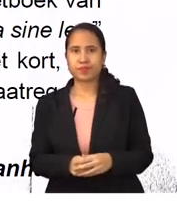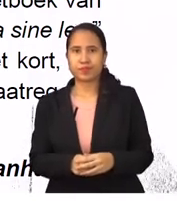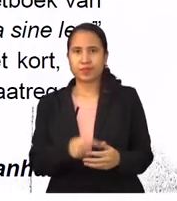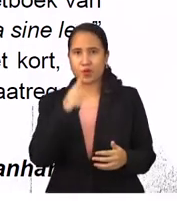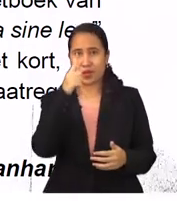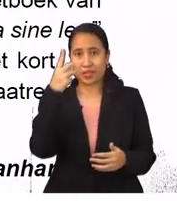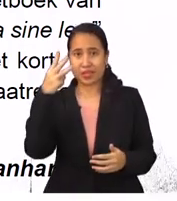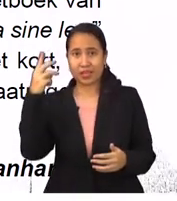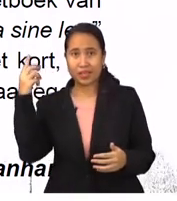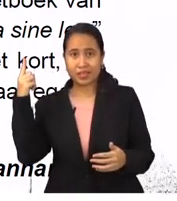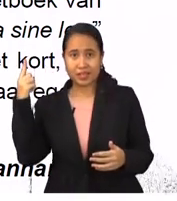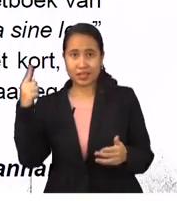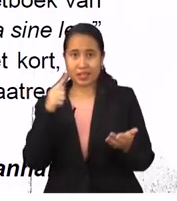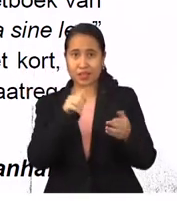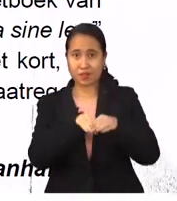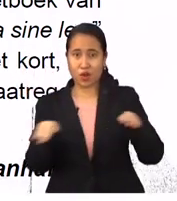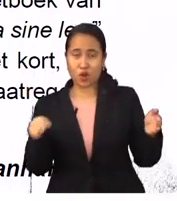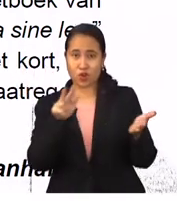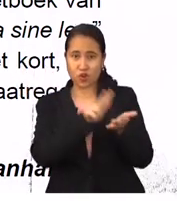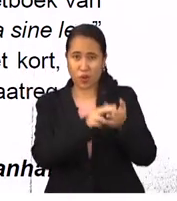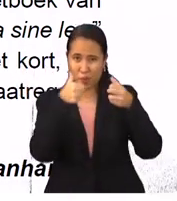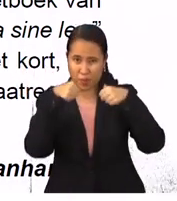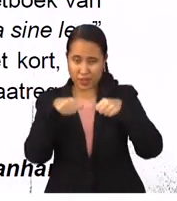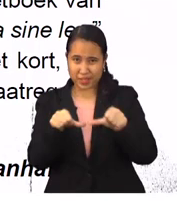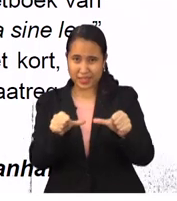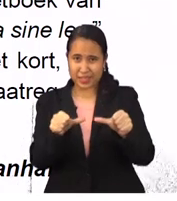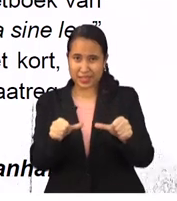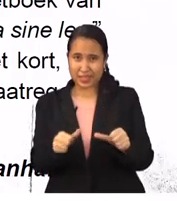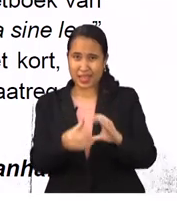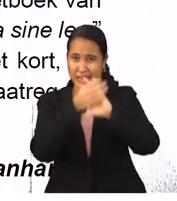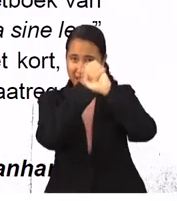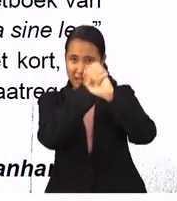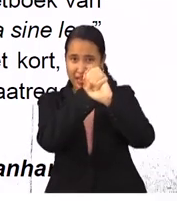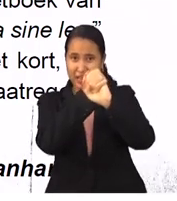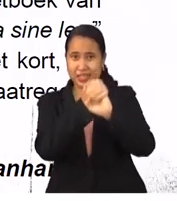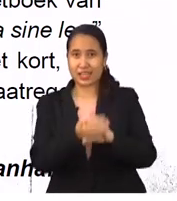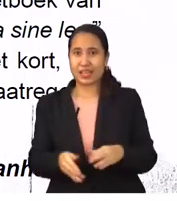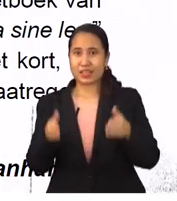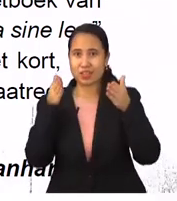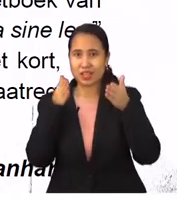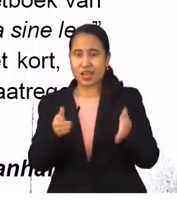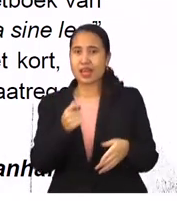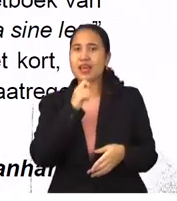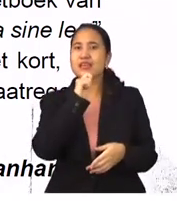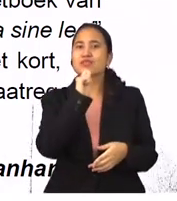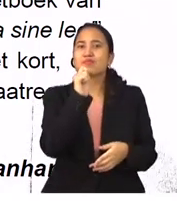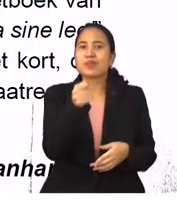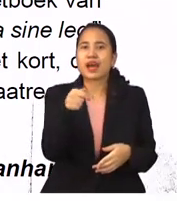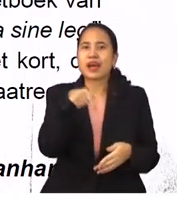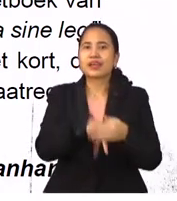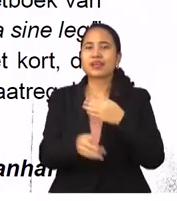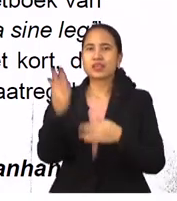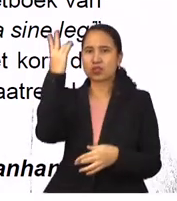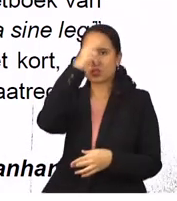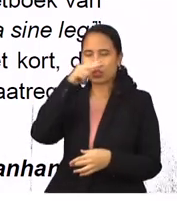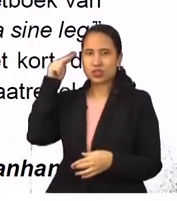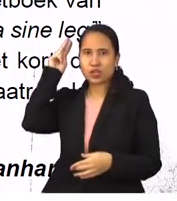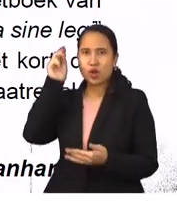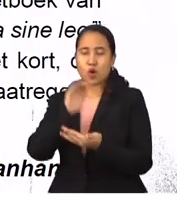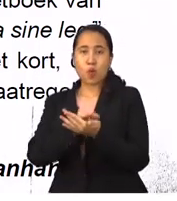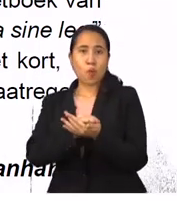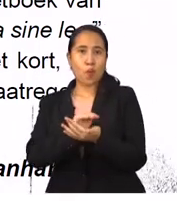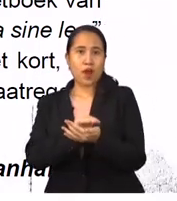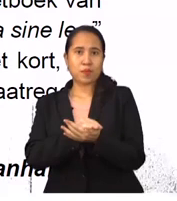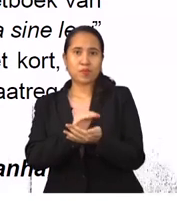1 van de Grondwet benadrukt de eenheid van de rechtspraak in Suriname en geeft impliciet een waarborging voor